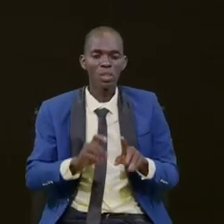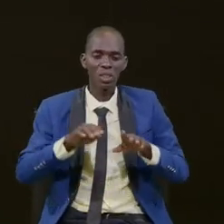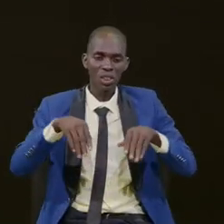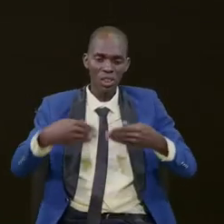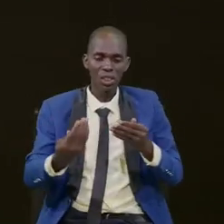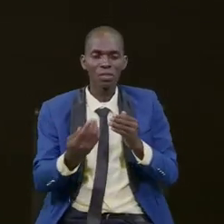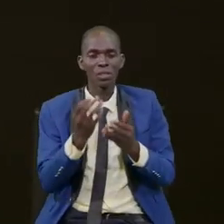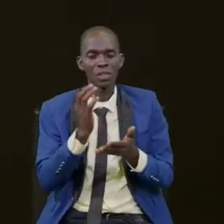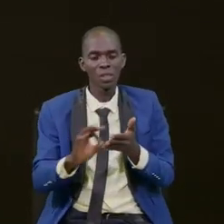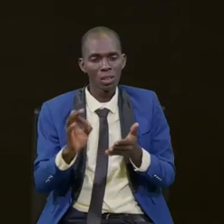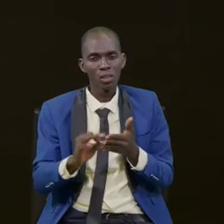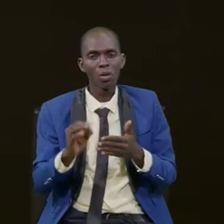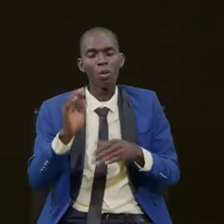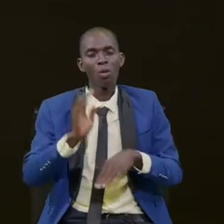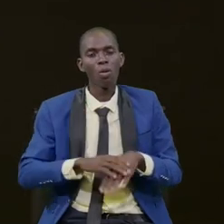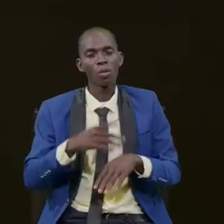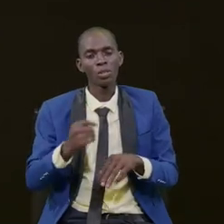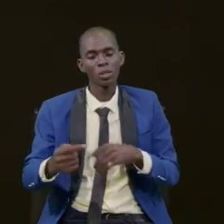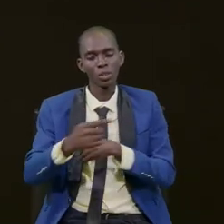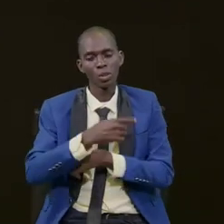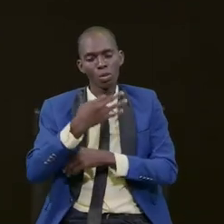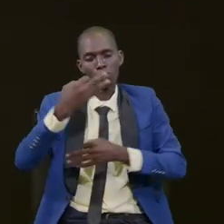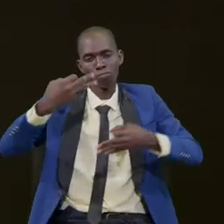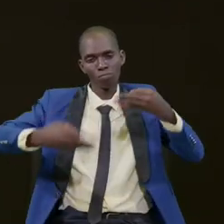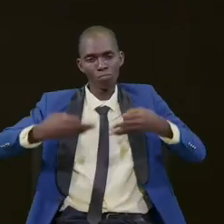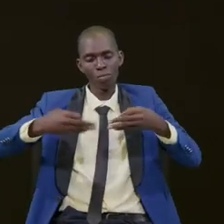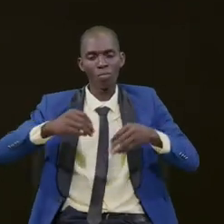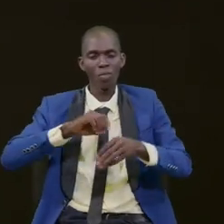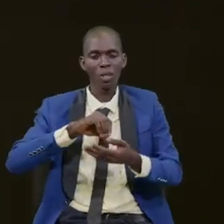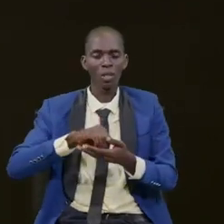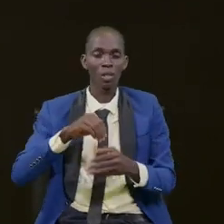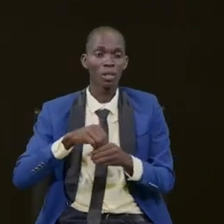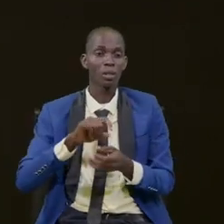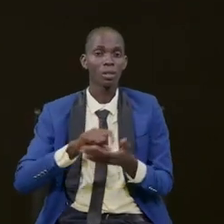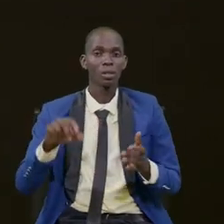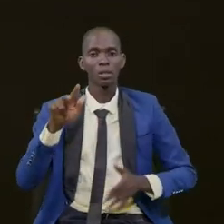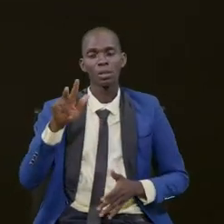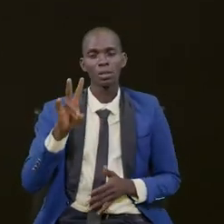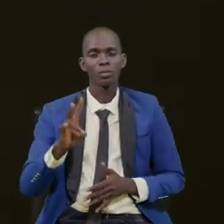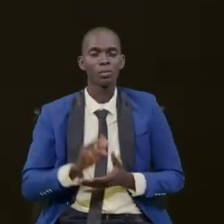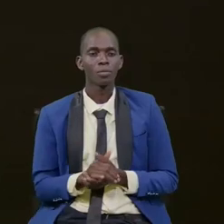Les hommes rendront compte de toute parole mauvaise qu'ils auront proférée. 37.